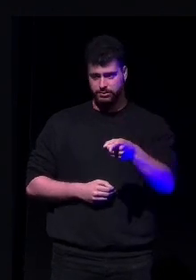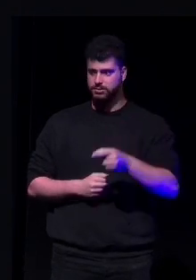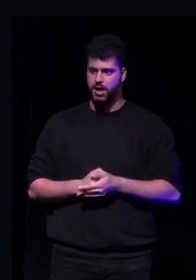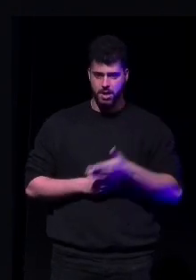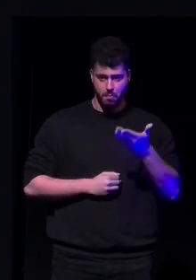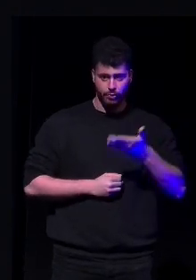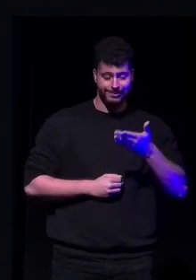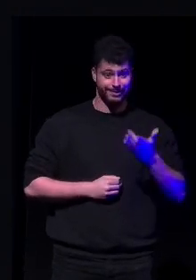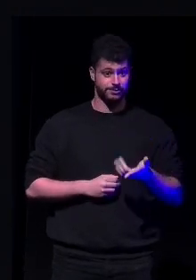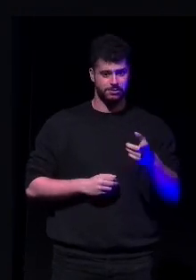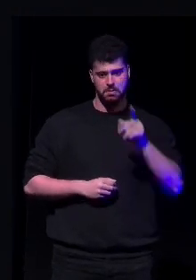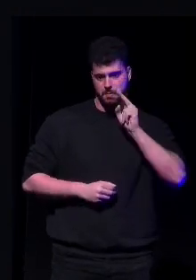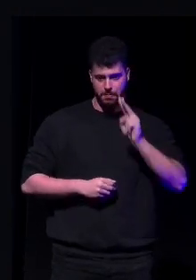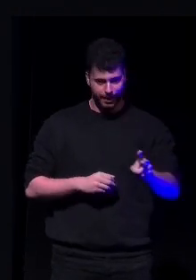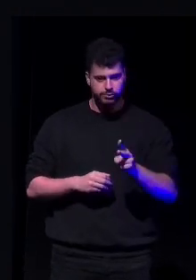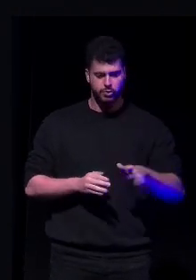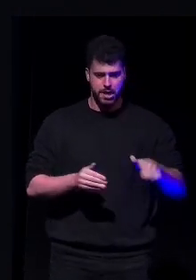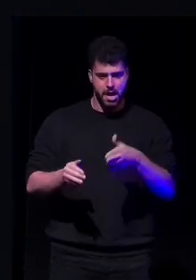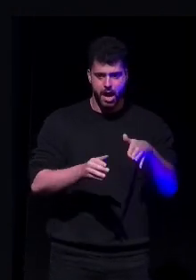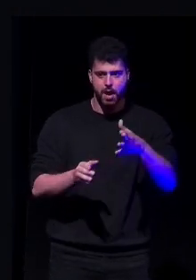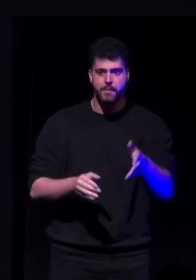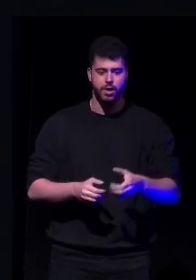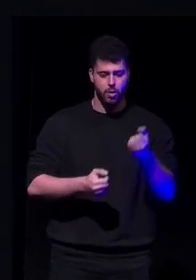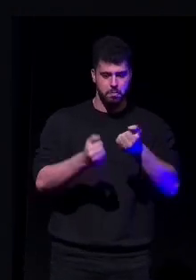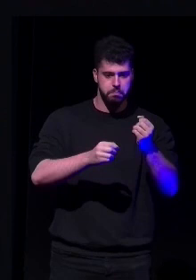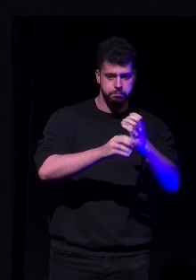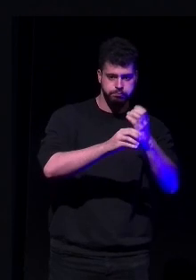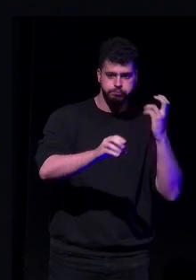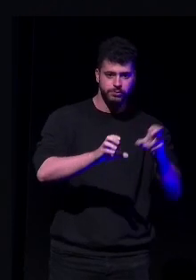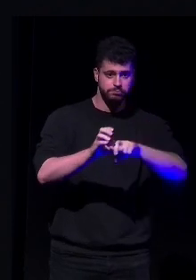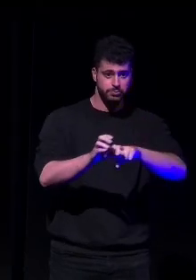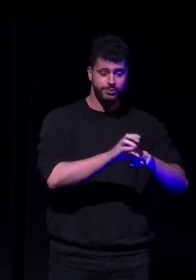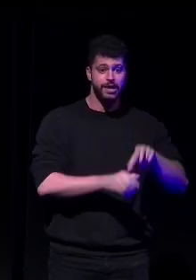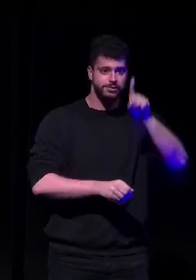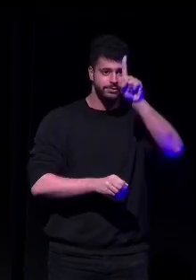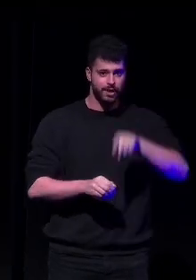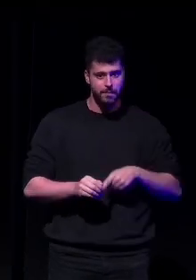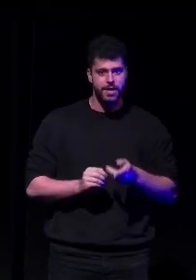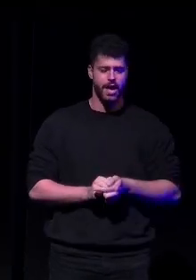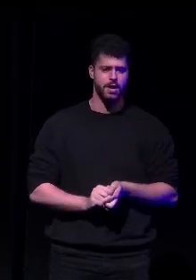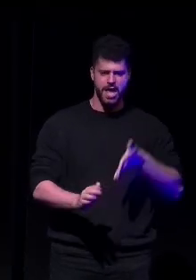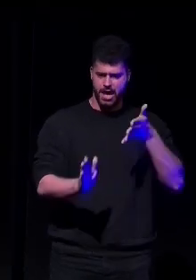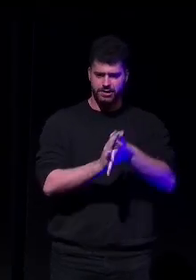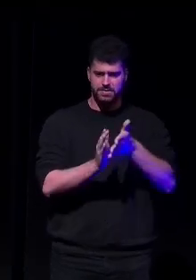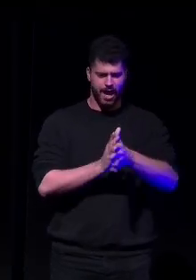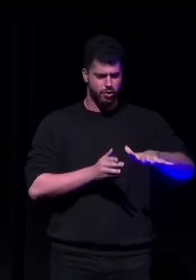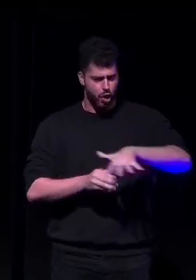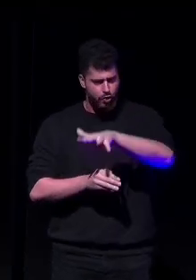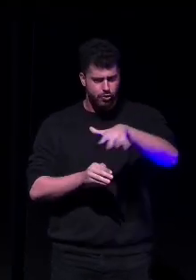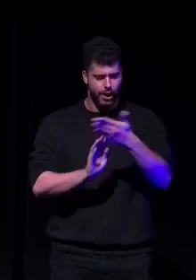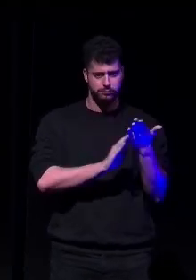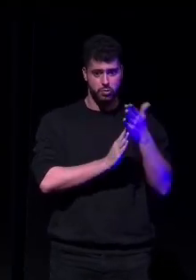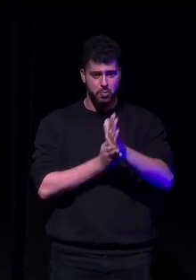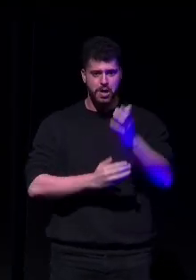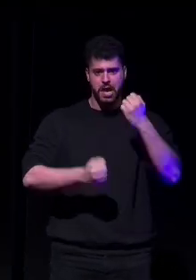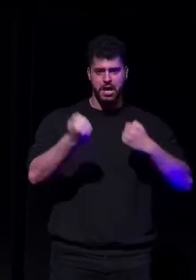en autocaravana per l'etapa 5 del Gran Tour. També va trobar remarcable la descripció d'indrets i establiments que proposen